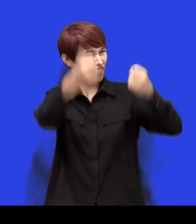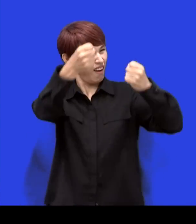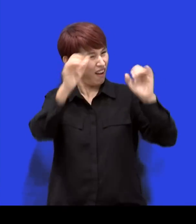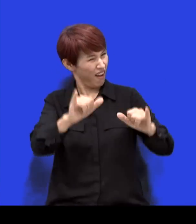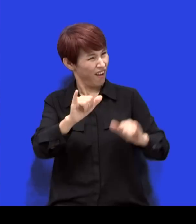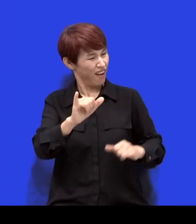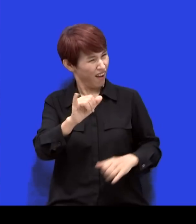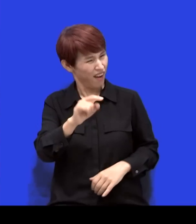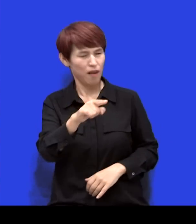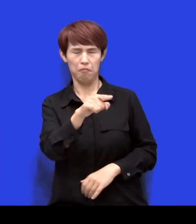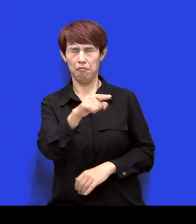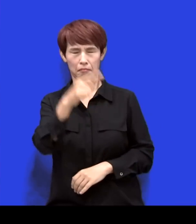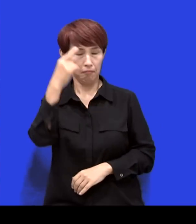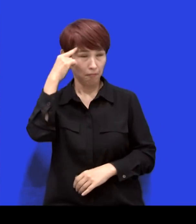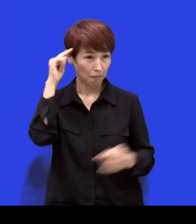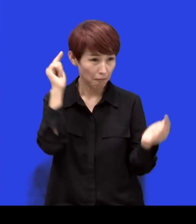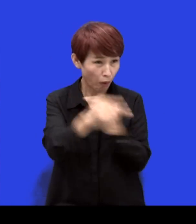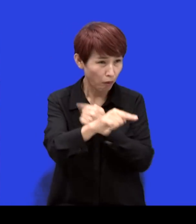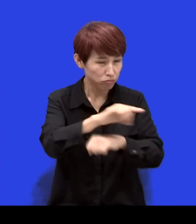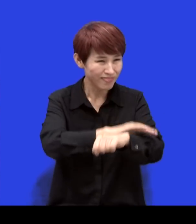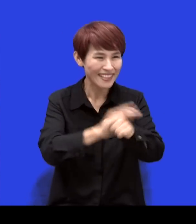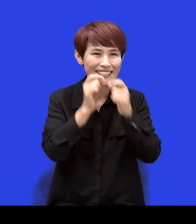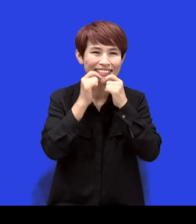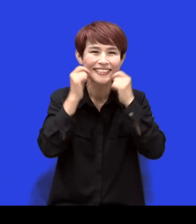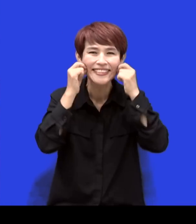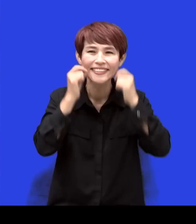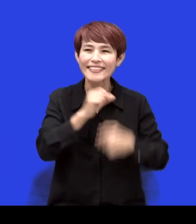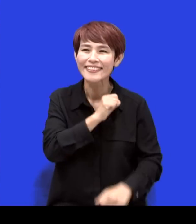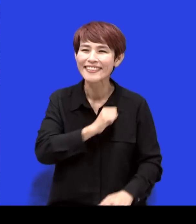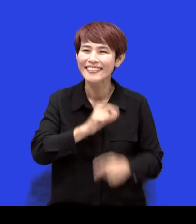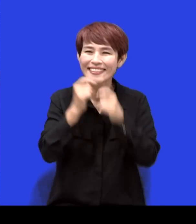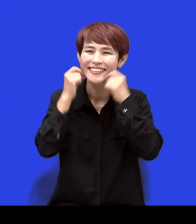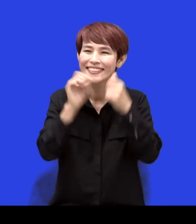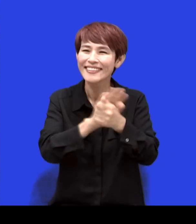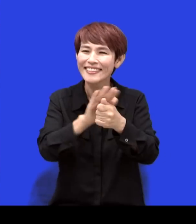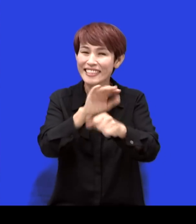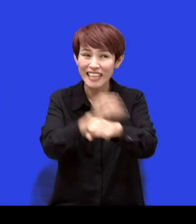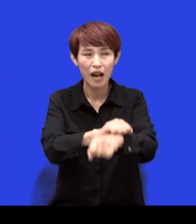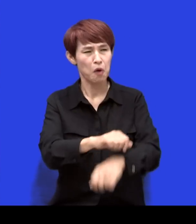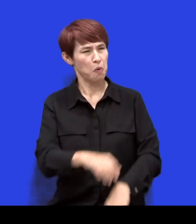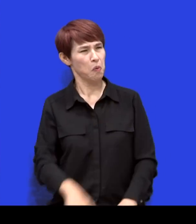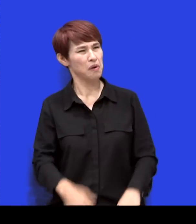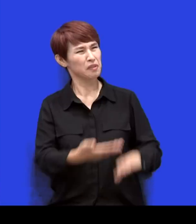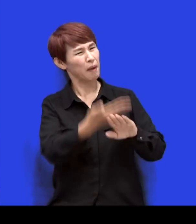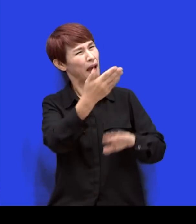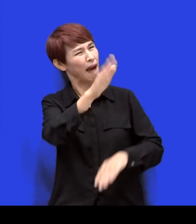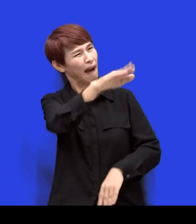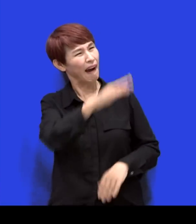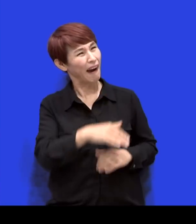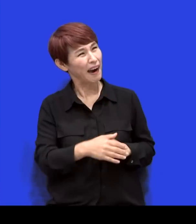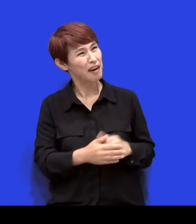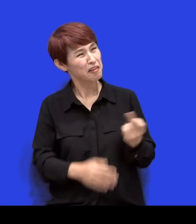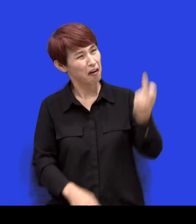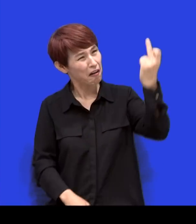너무 잘하시는 거예요. 친절하게 막 예, 예. 억지로 웃으면서만 네네. 그래서 제가 그 선배한테 그렇게 말합니다. 형이 하는 편의점은 불편할